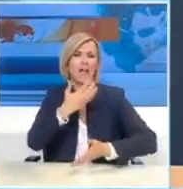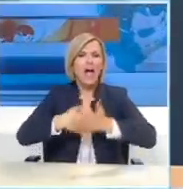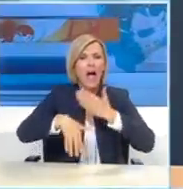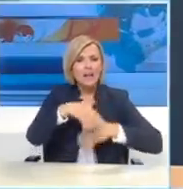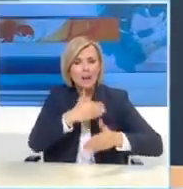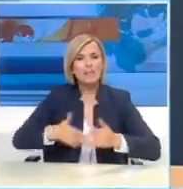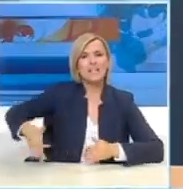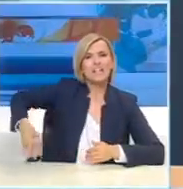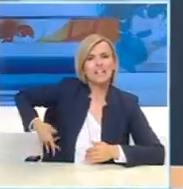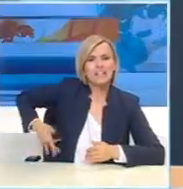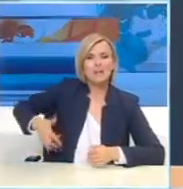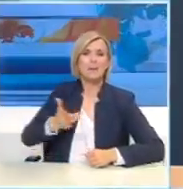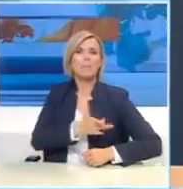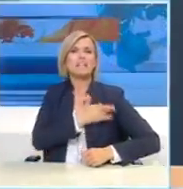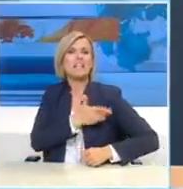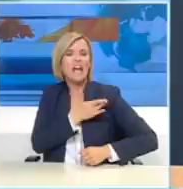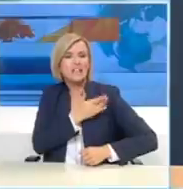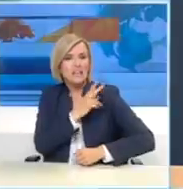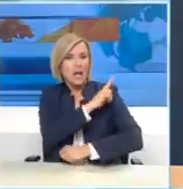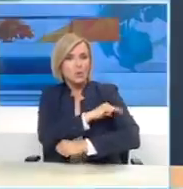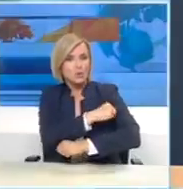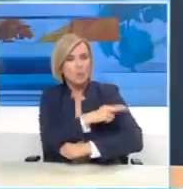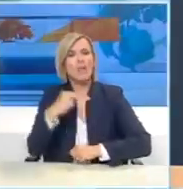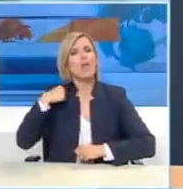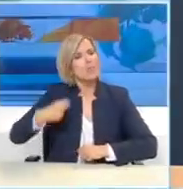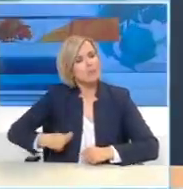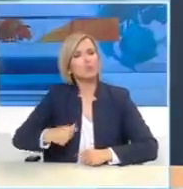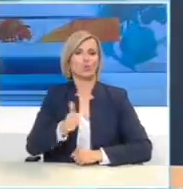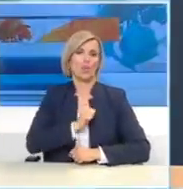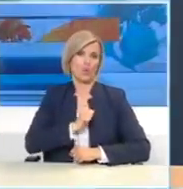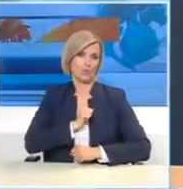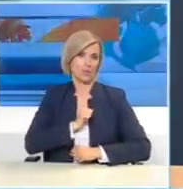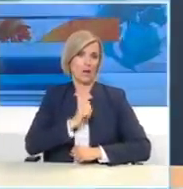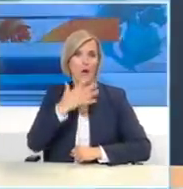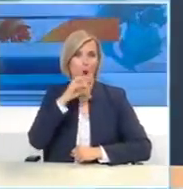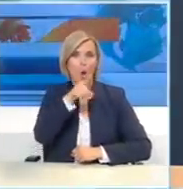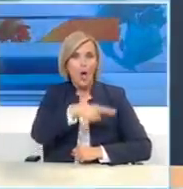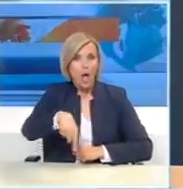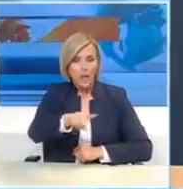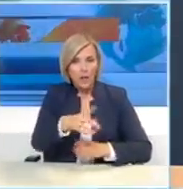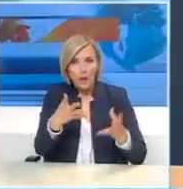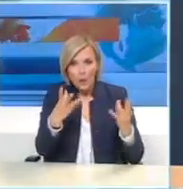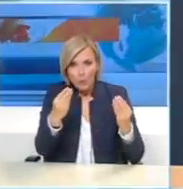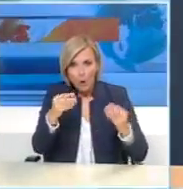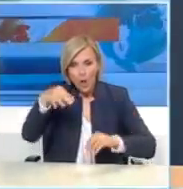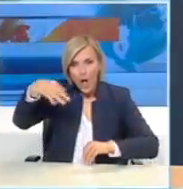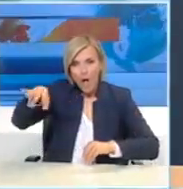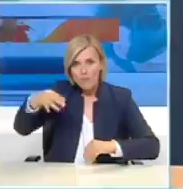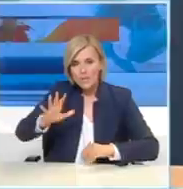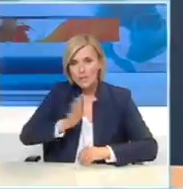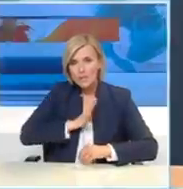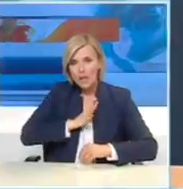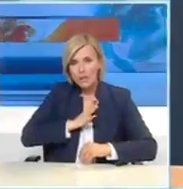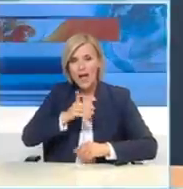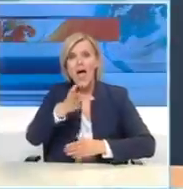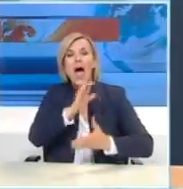τεχνητού νεφρού, ψυχιατρικές κλινικές και άλλες, δημόσιες και ιδιωτικές, καθώς εκεί ζουν χιλιάδες ευάλωτοι συνάνθρωποι μας. Η